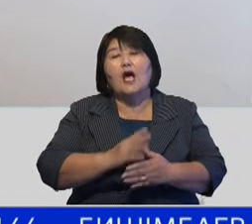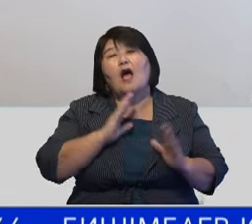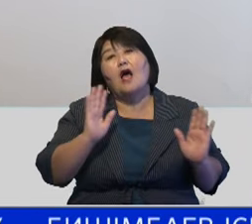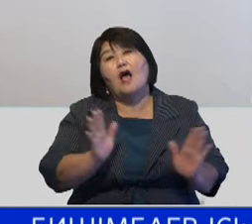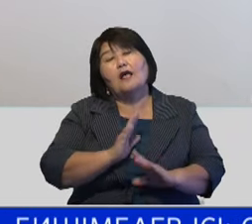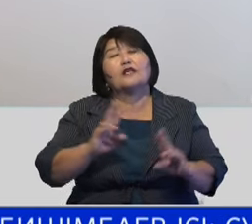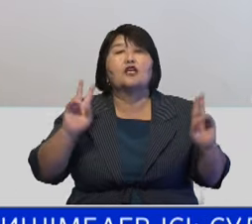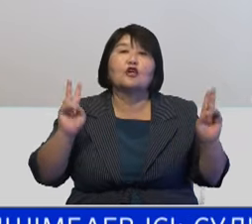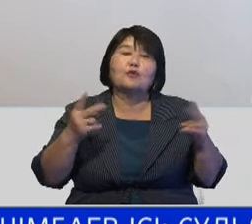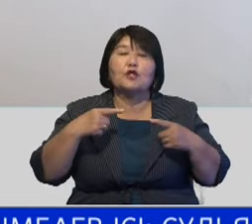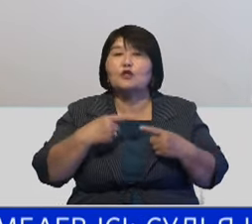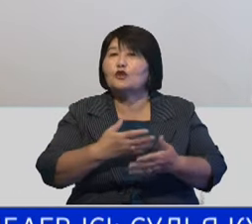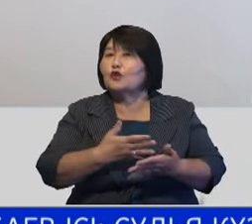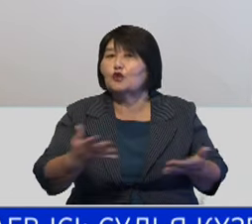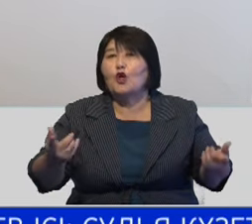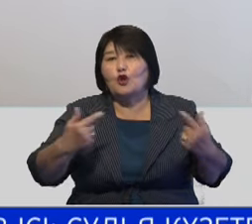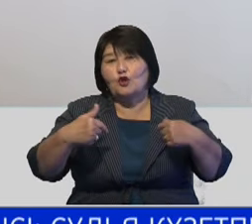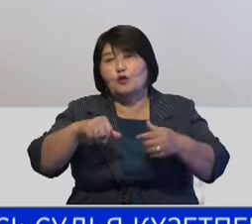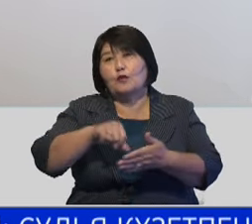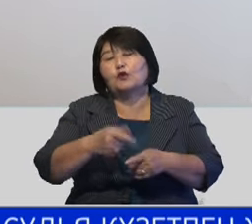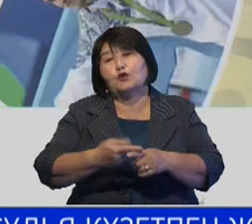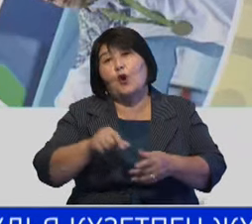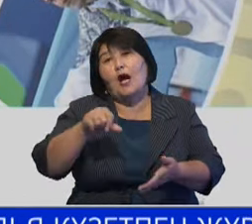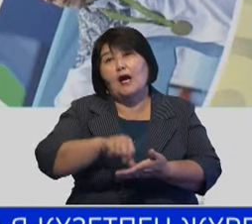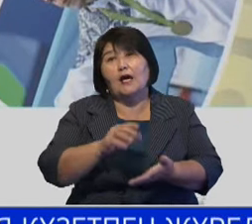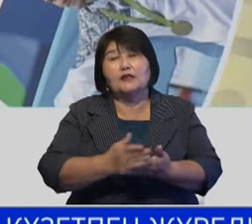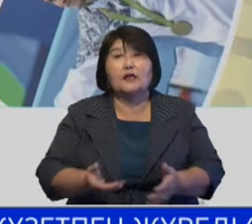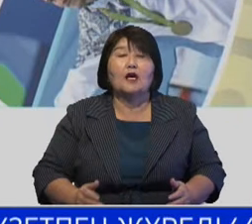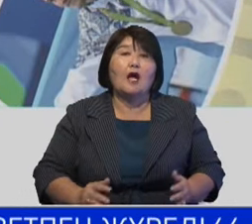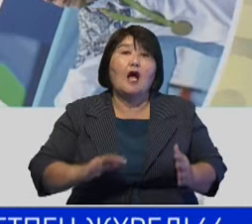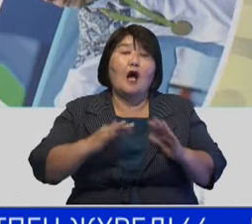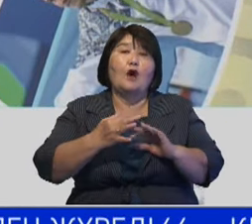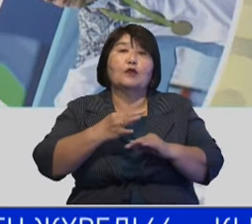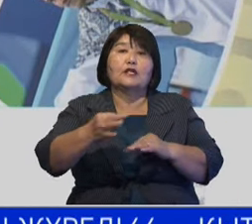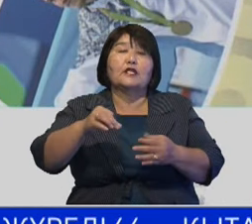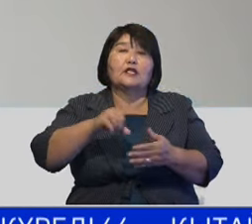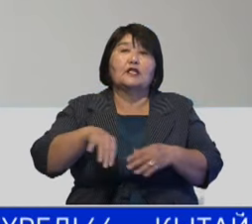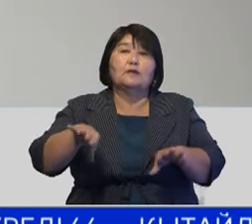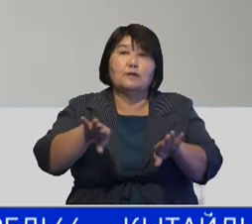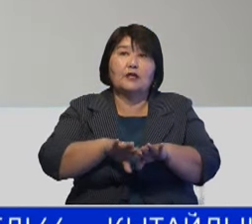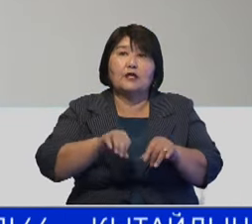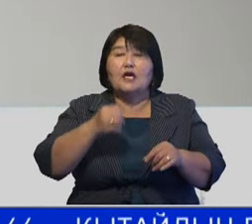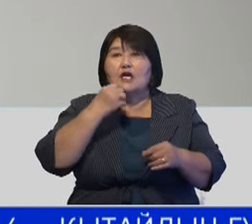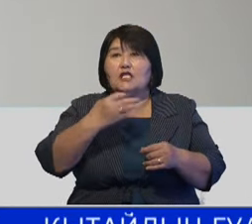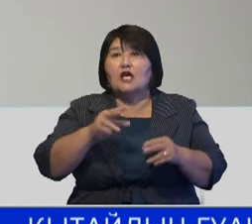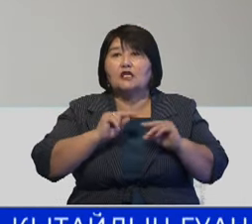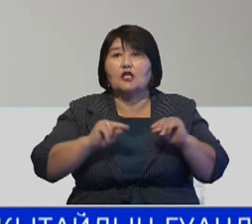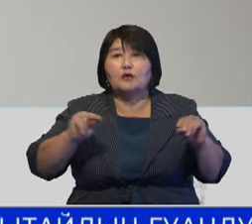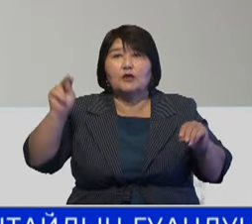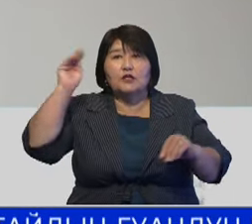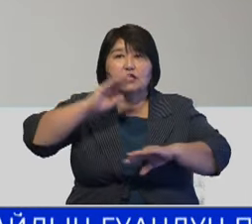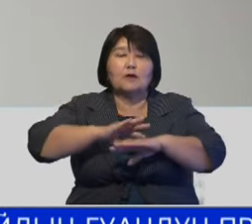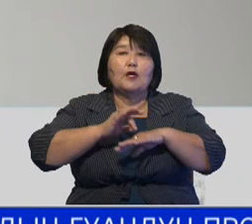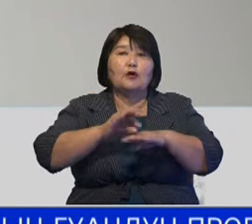Әнге, биге, неше түрлі үйірмелер болып жатыр. Сонда қатысамыз. Ауылдардан, елді мекендерден осы біліктілікті жақсы мұғалімдер сабақтарын өткізіп отыр.